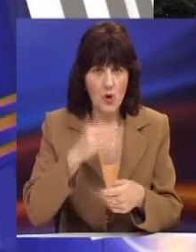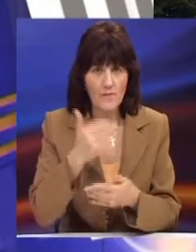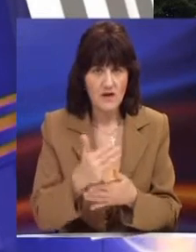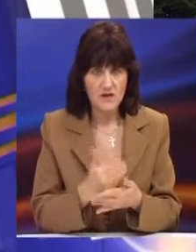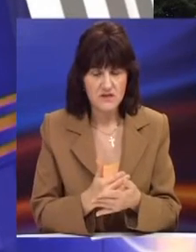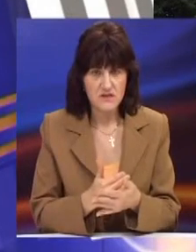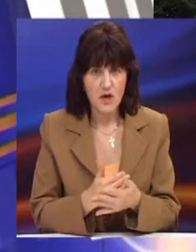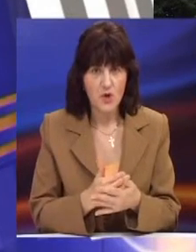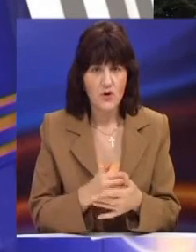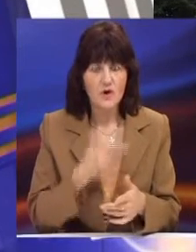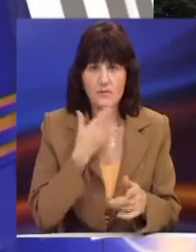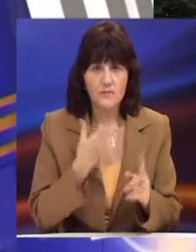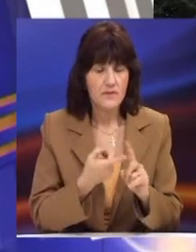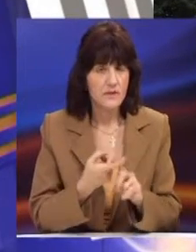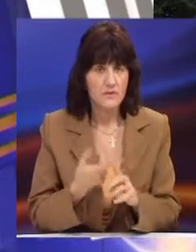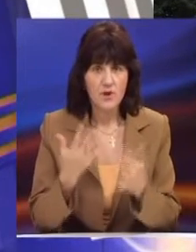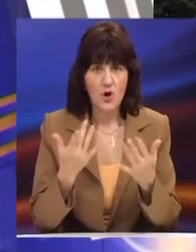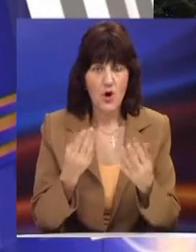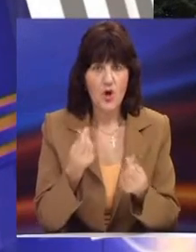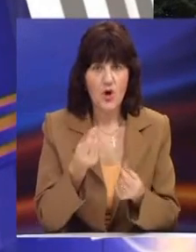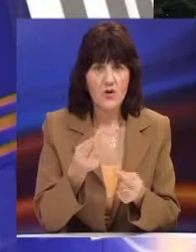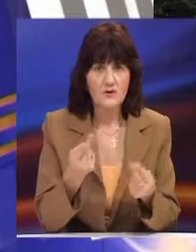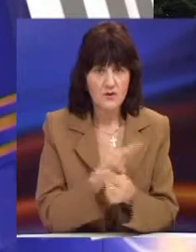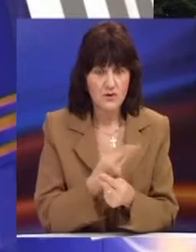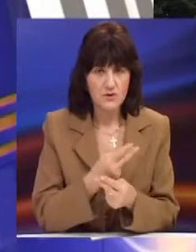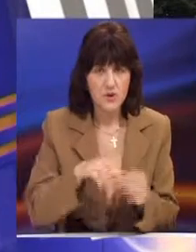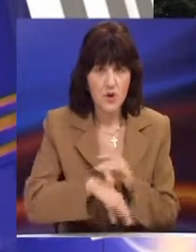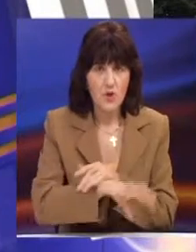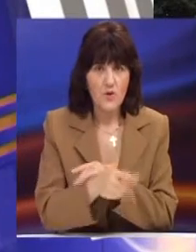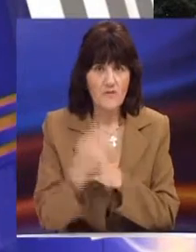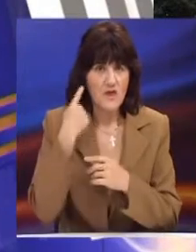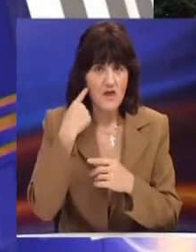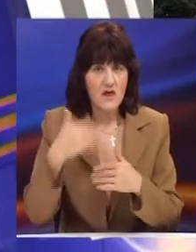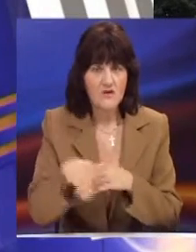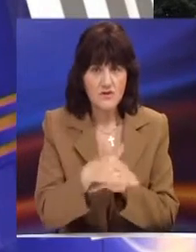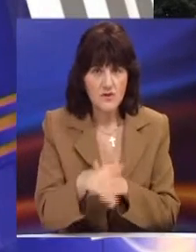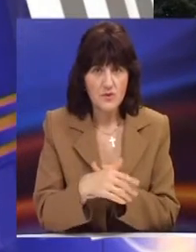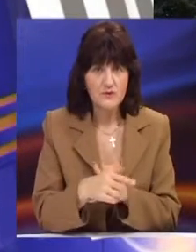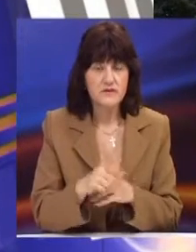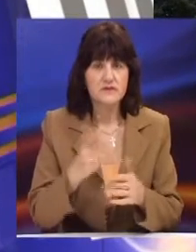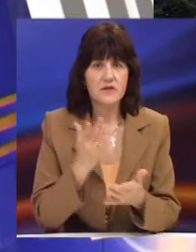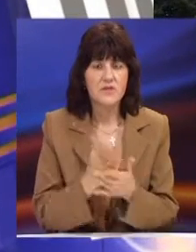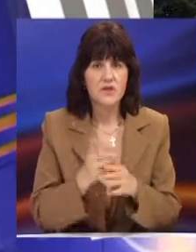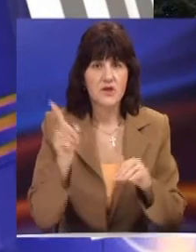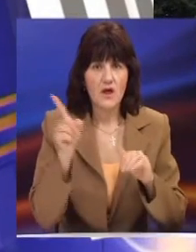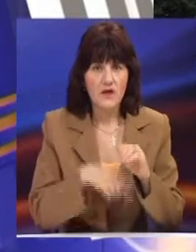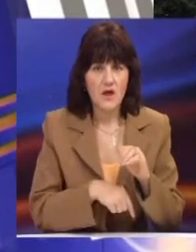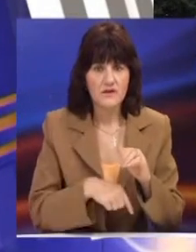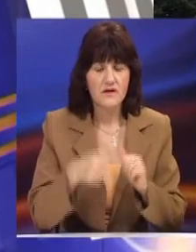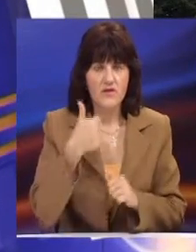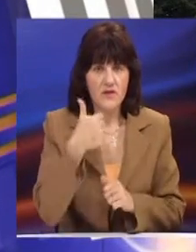je predviđeno da bez obzira koliko košta ukradeni predmet sa javnih objekata, zaprećena je kazna